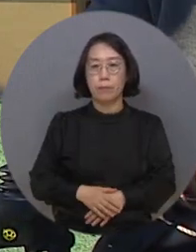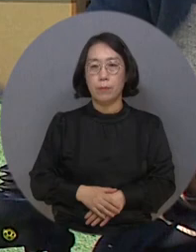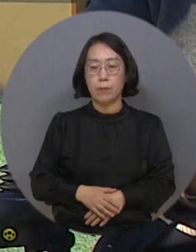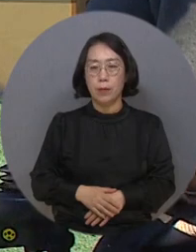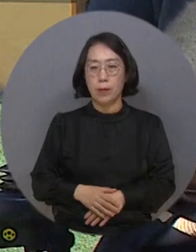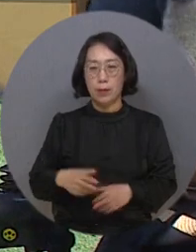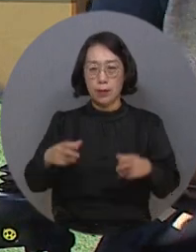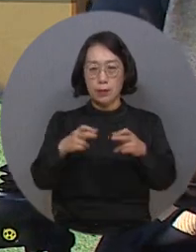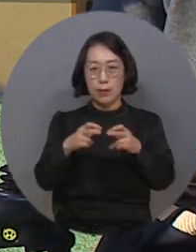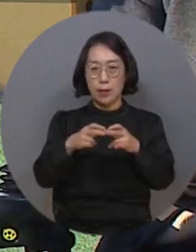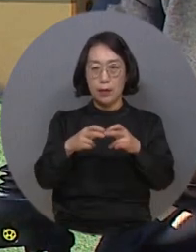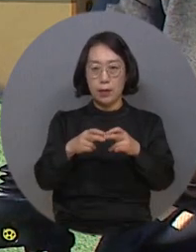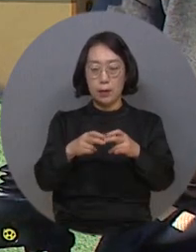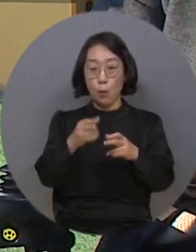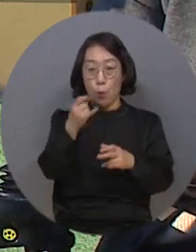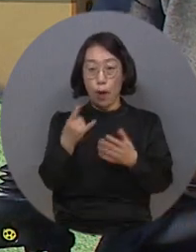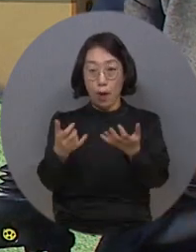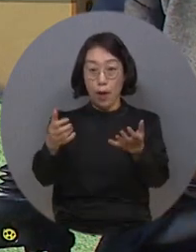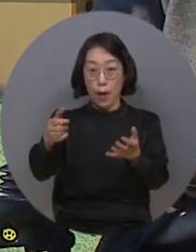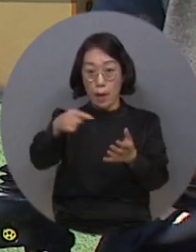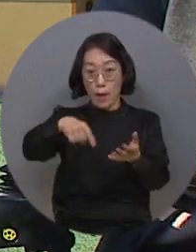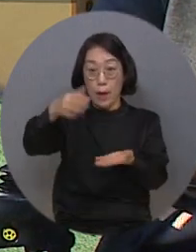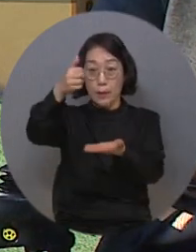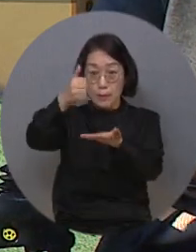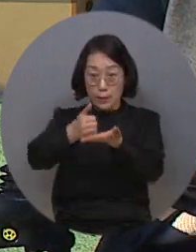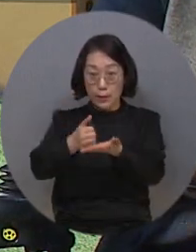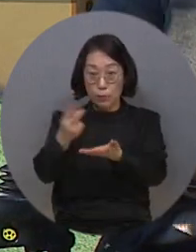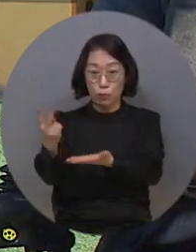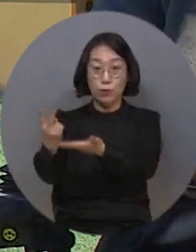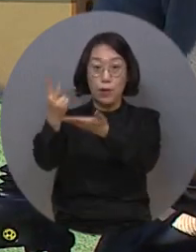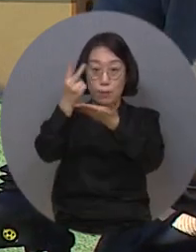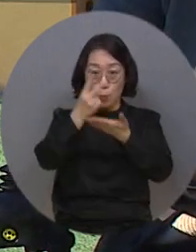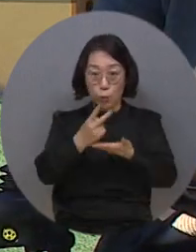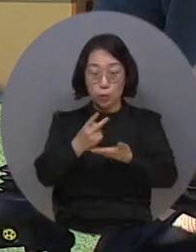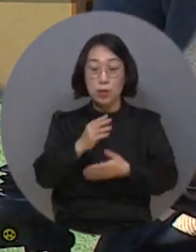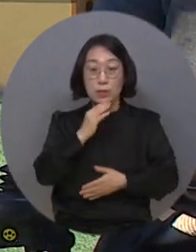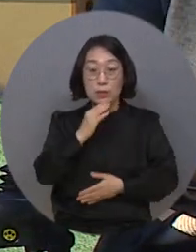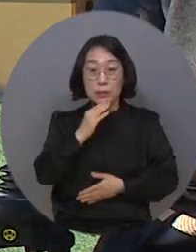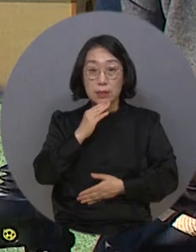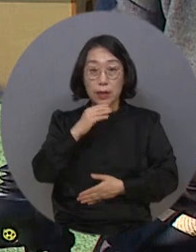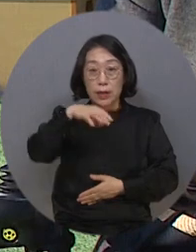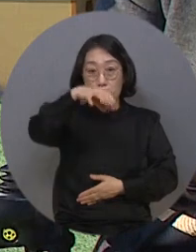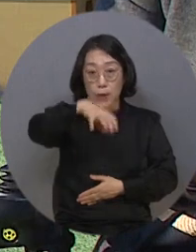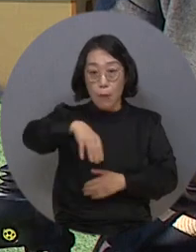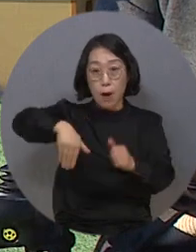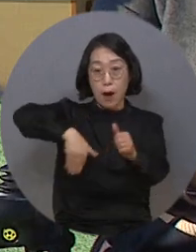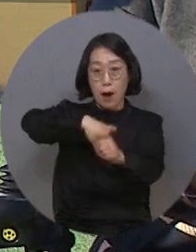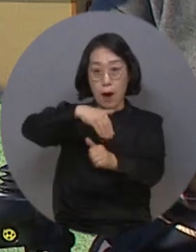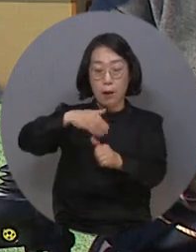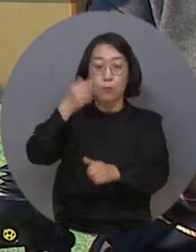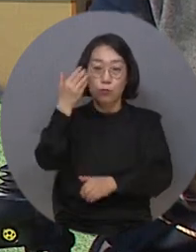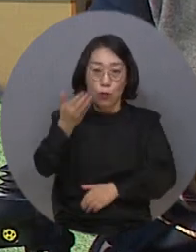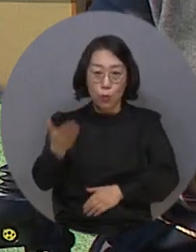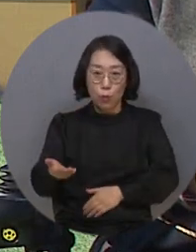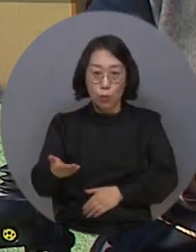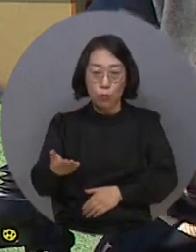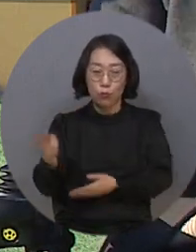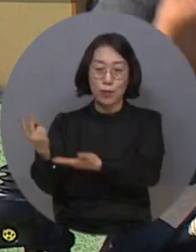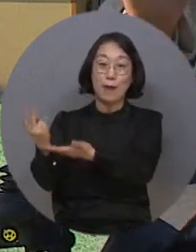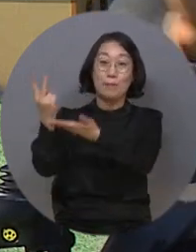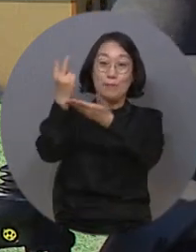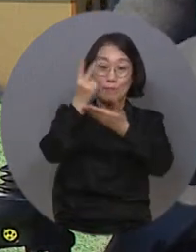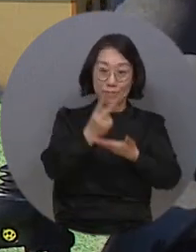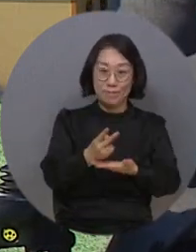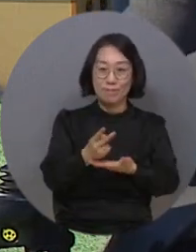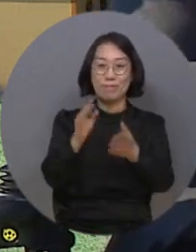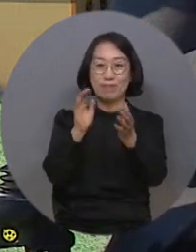계세요. 두 분을 모셔서 동기하고 또 현장에 반응 좀 물어보겠습니다. 자, 네. 두 분 모셔보겠습니다.